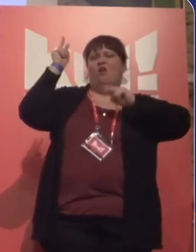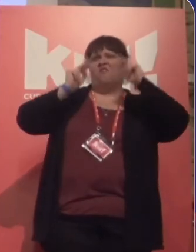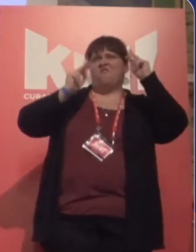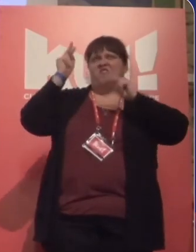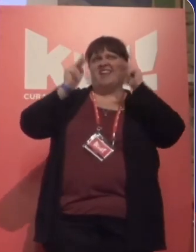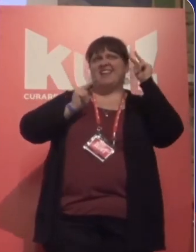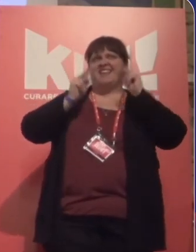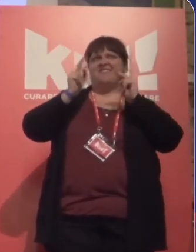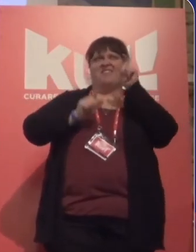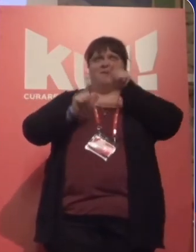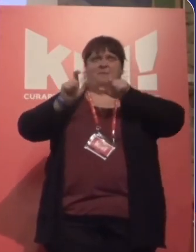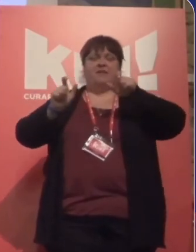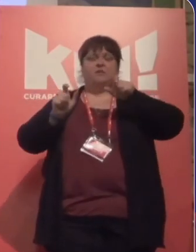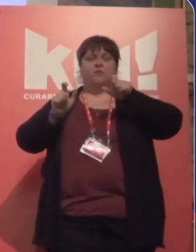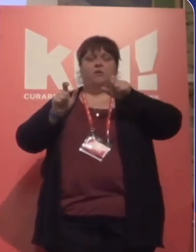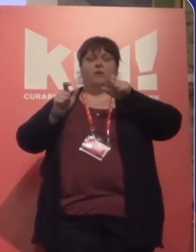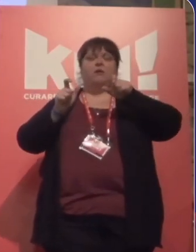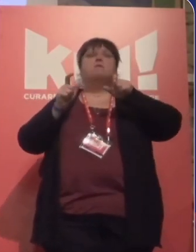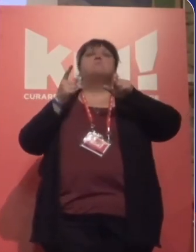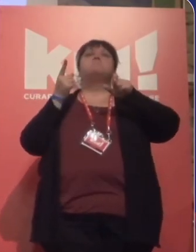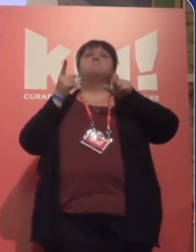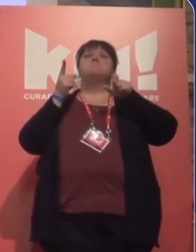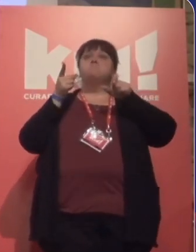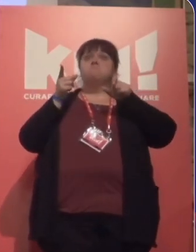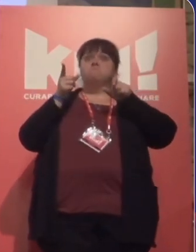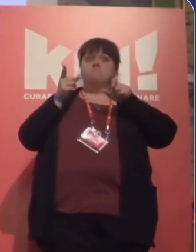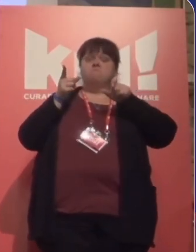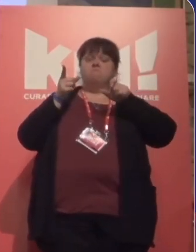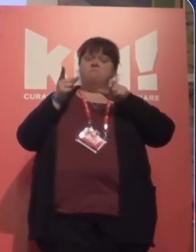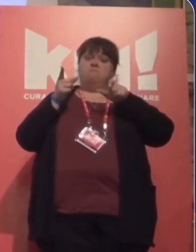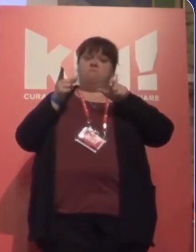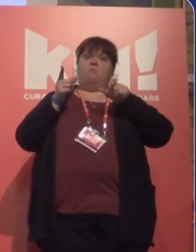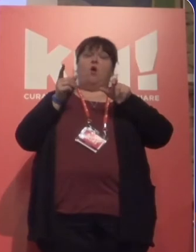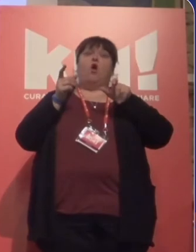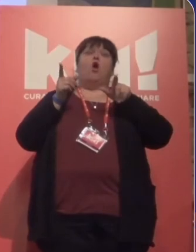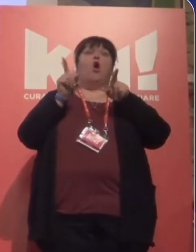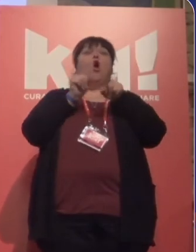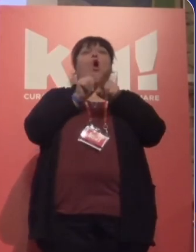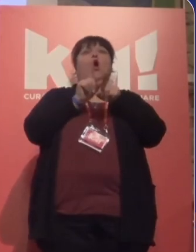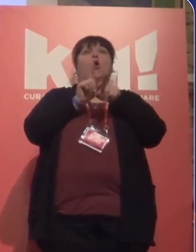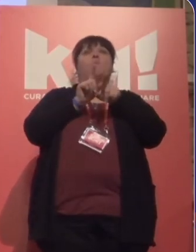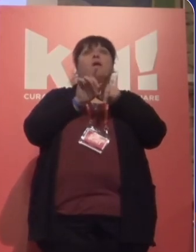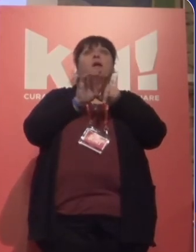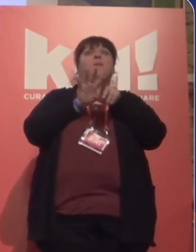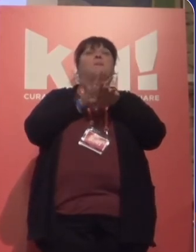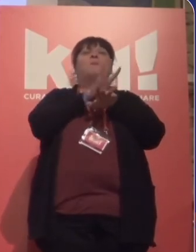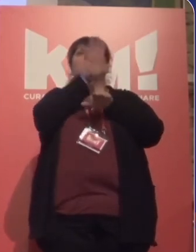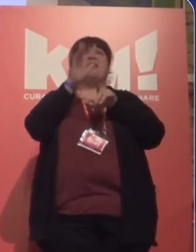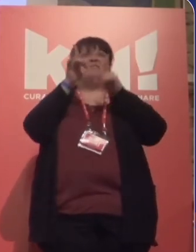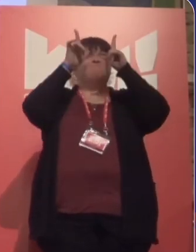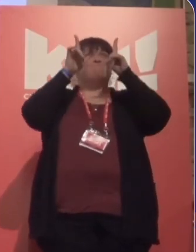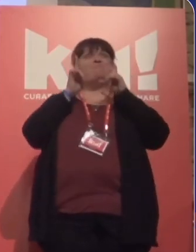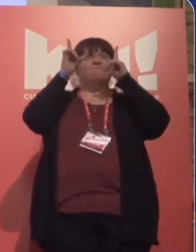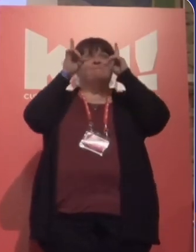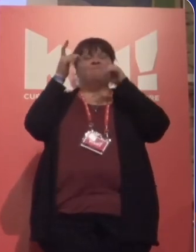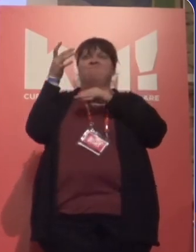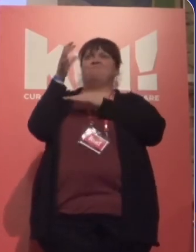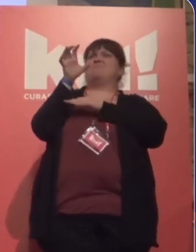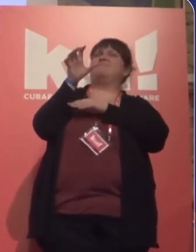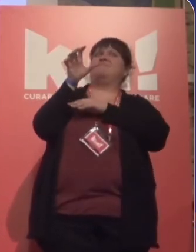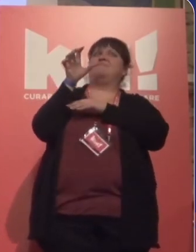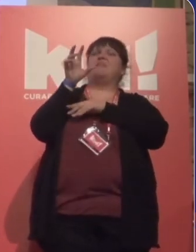fotografia io credo della difficoltà e penso che la dobbiamo affrontare guardando